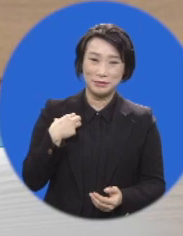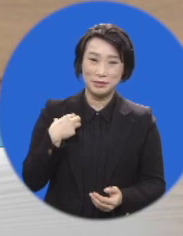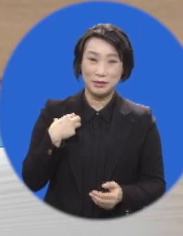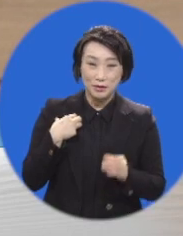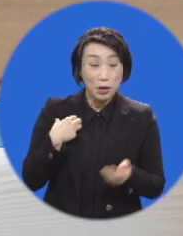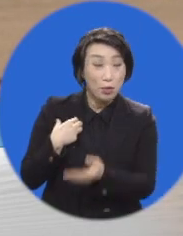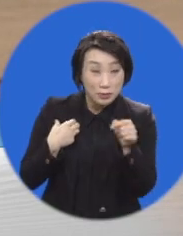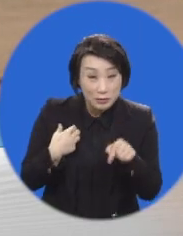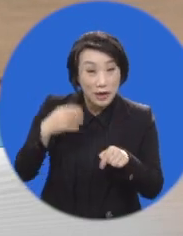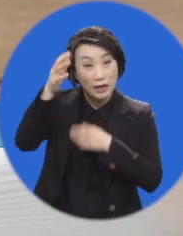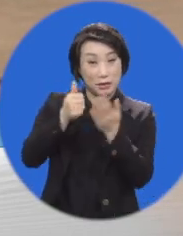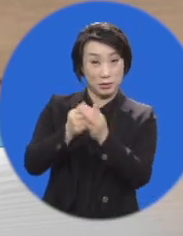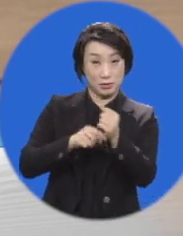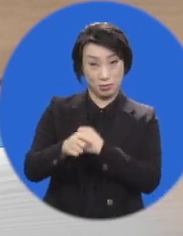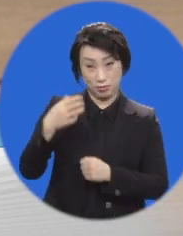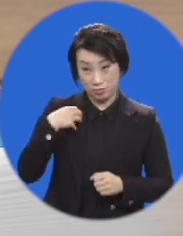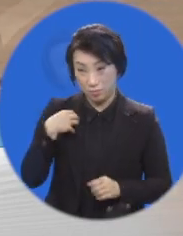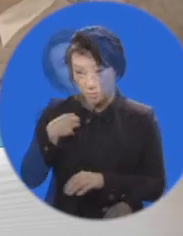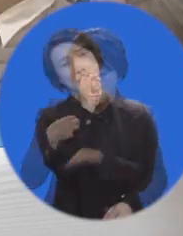그게 뜻이라는 거예요.